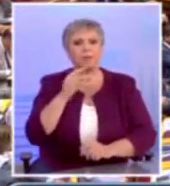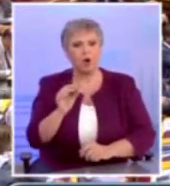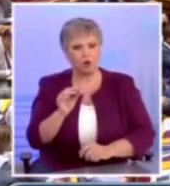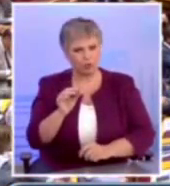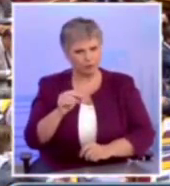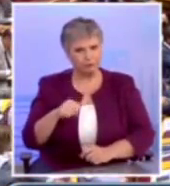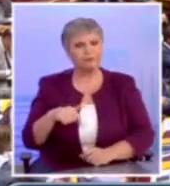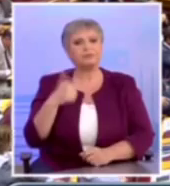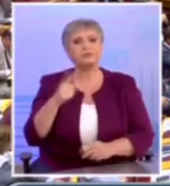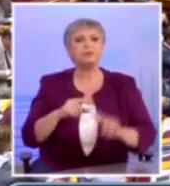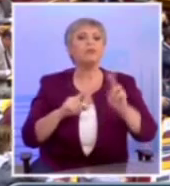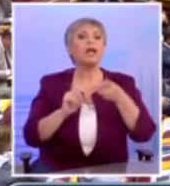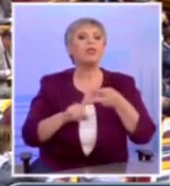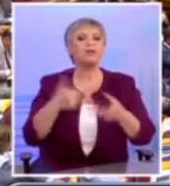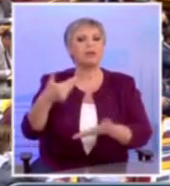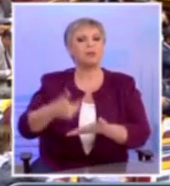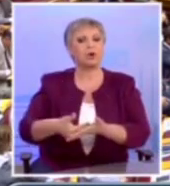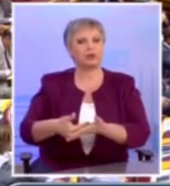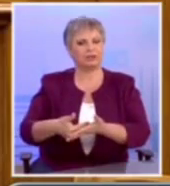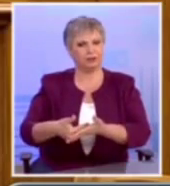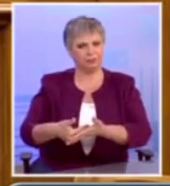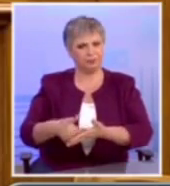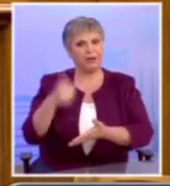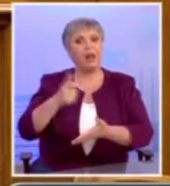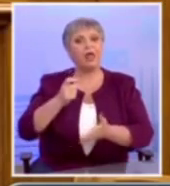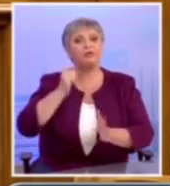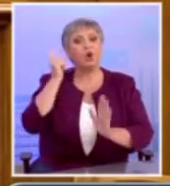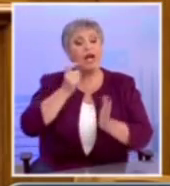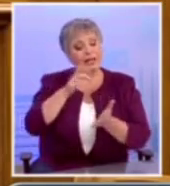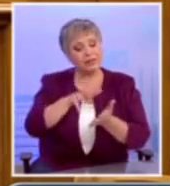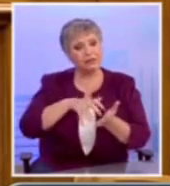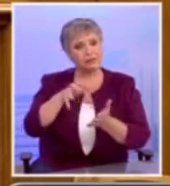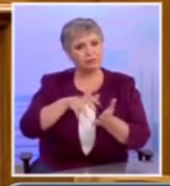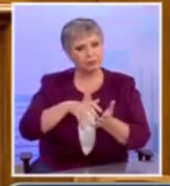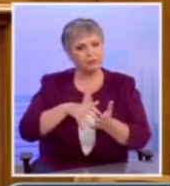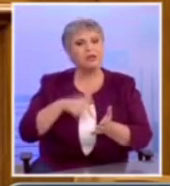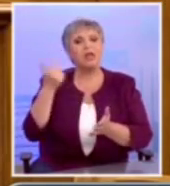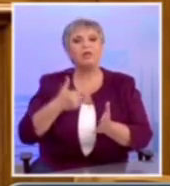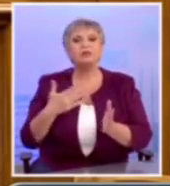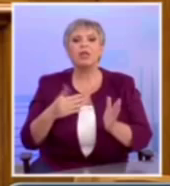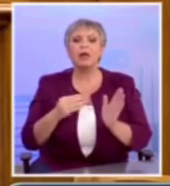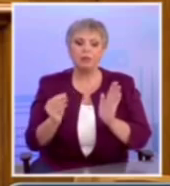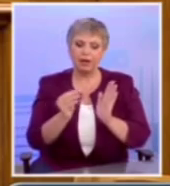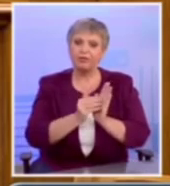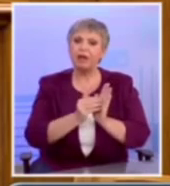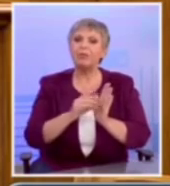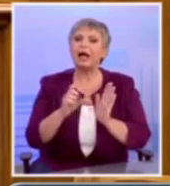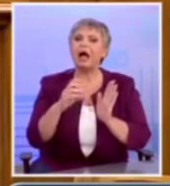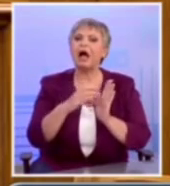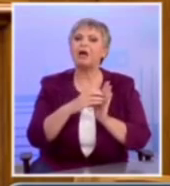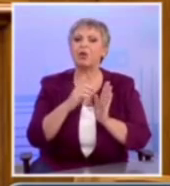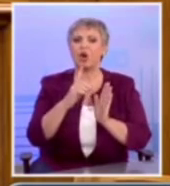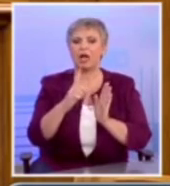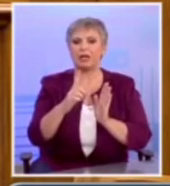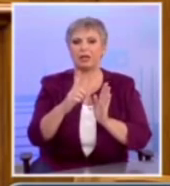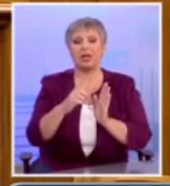ότι, όπως υπάρχει στην έκθεση, να υπάρχει και στο ένα άρθρο η